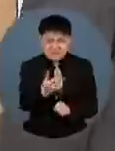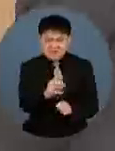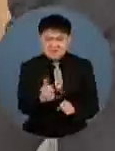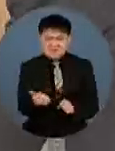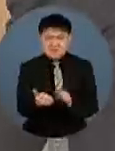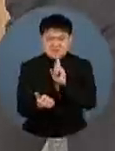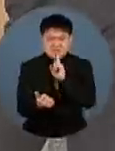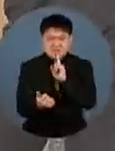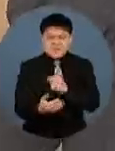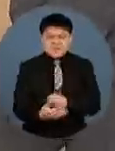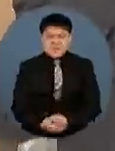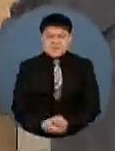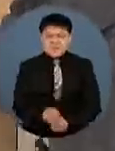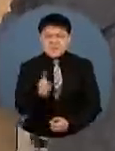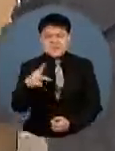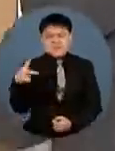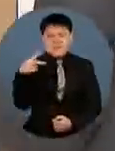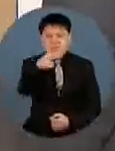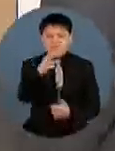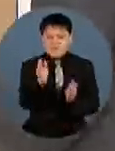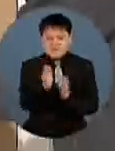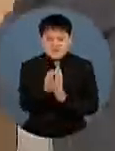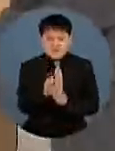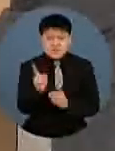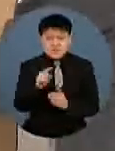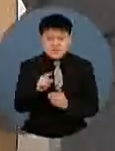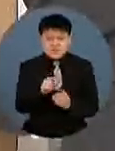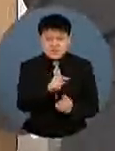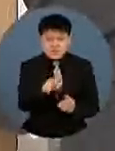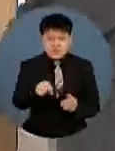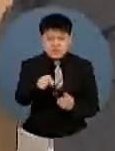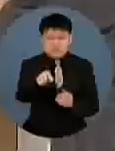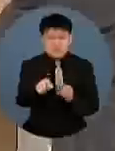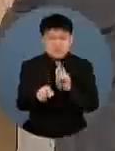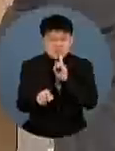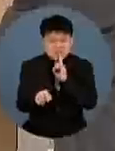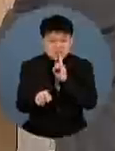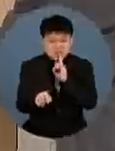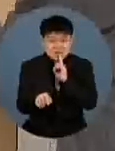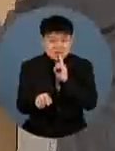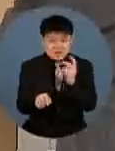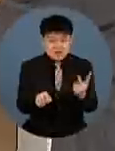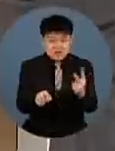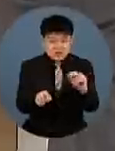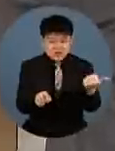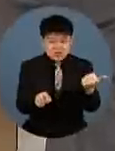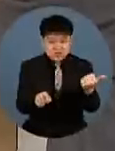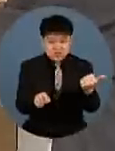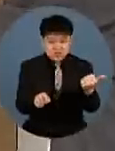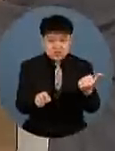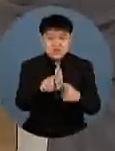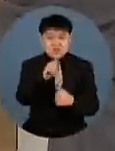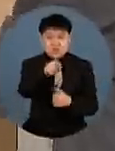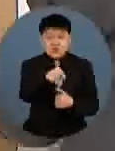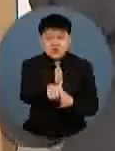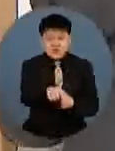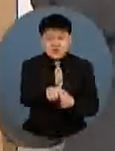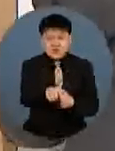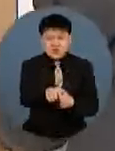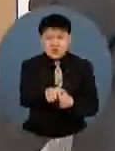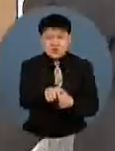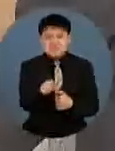있죠. 아... 막 끊으면 이리 몰면 이리 찔러갑니다. 못 살죠. 또 이리 몰면 이리